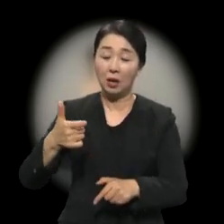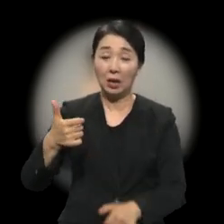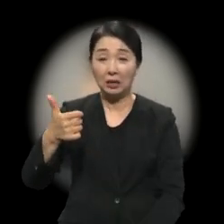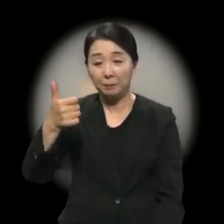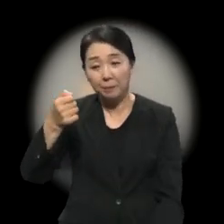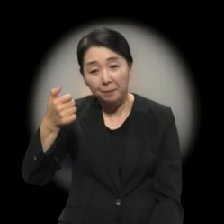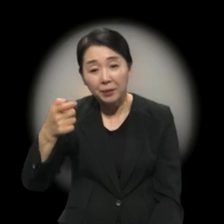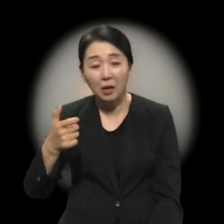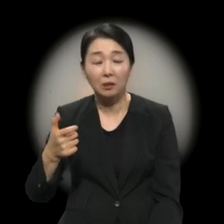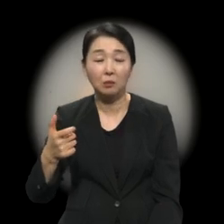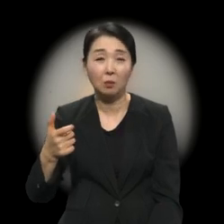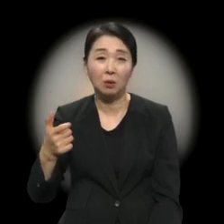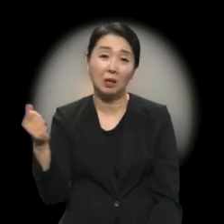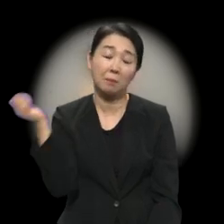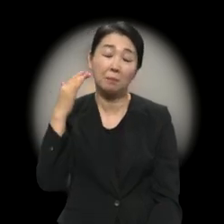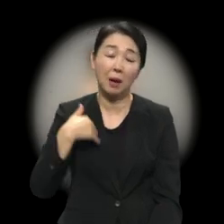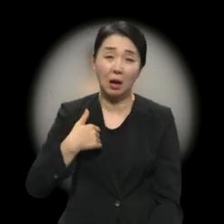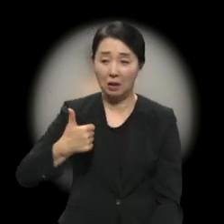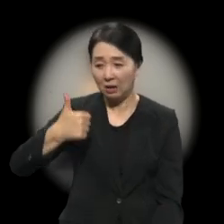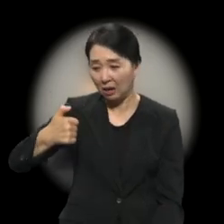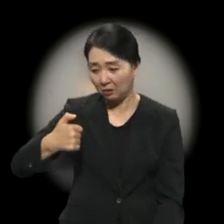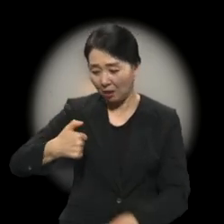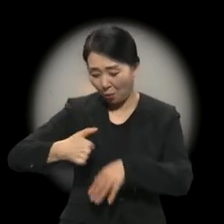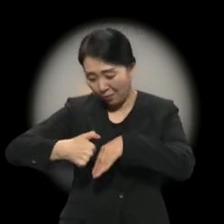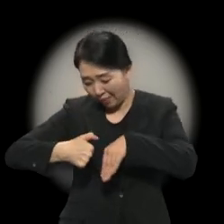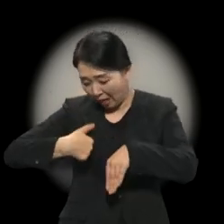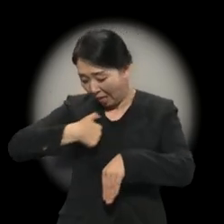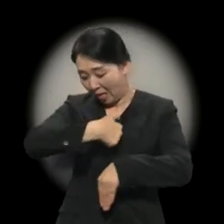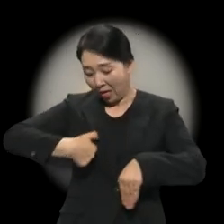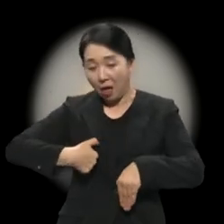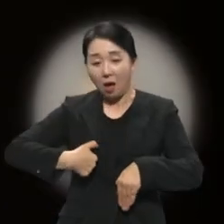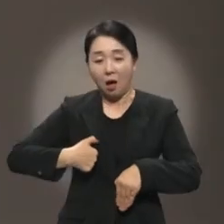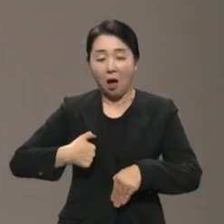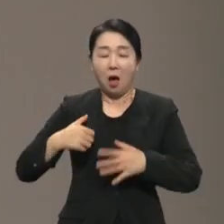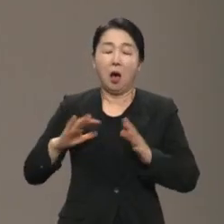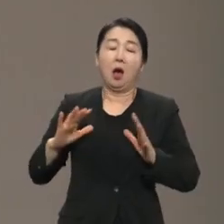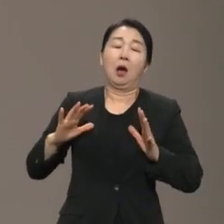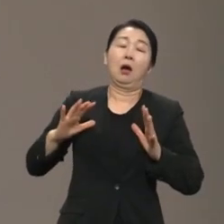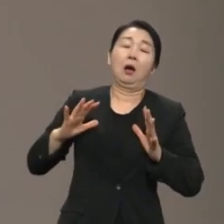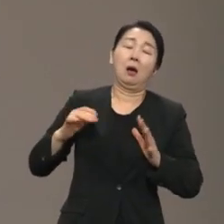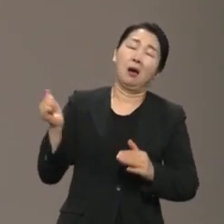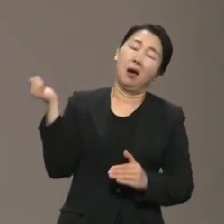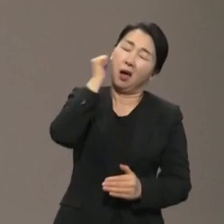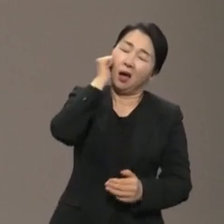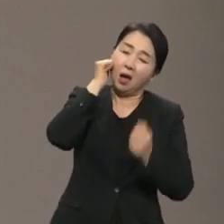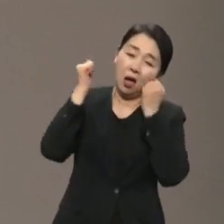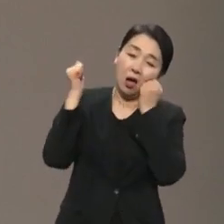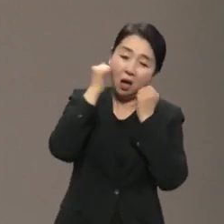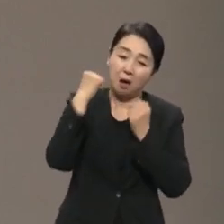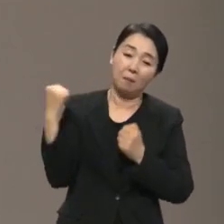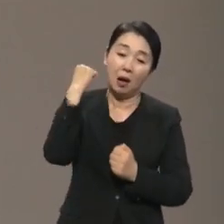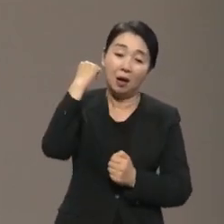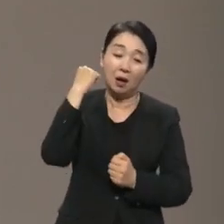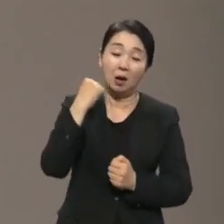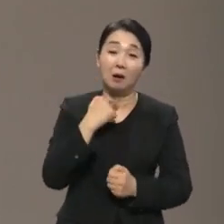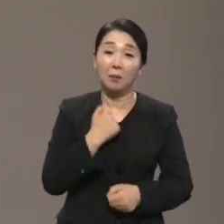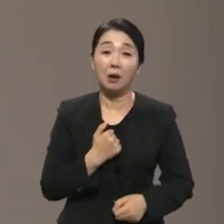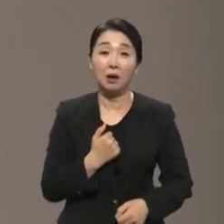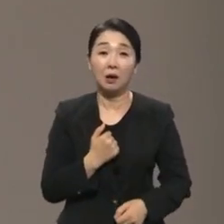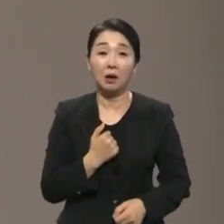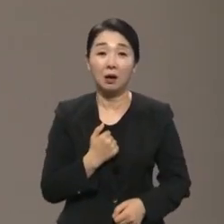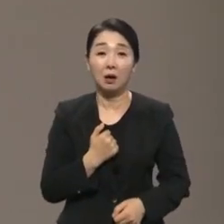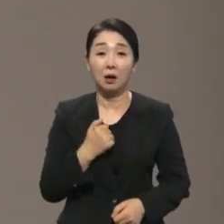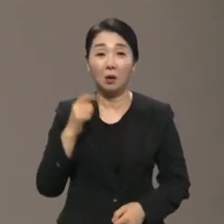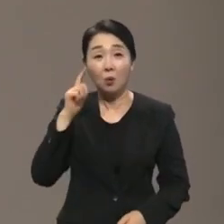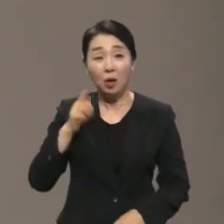심지어 라이터로그의 몸을불태우기까지했다.그는 의식을잃을정도로구타당했고,심지어